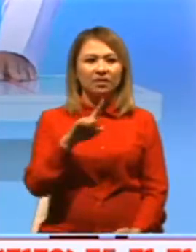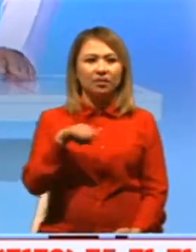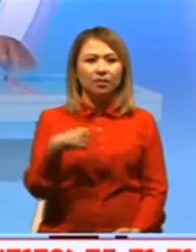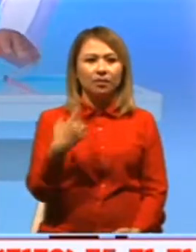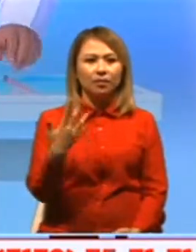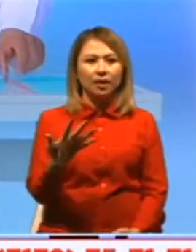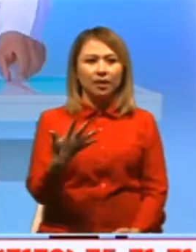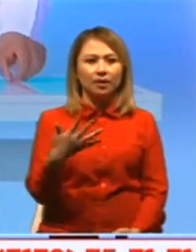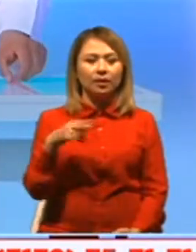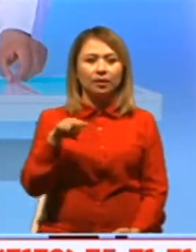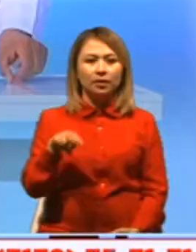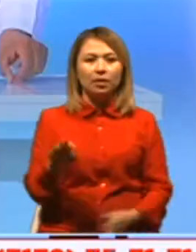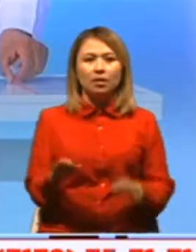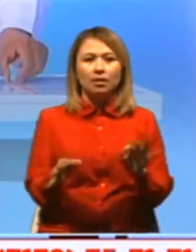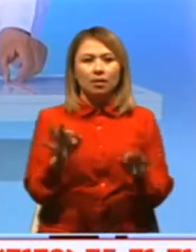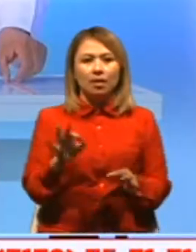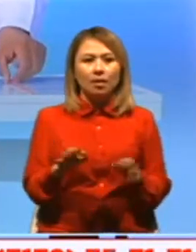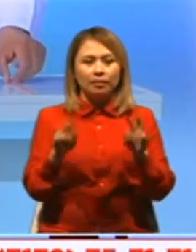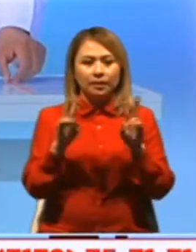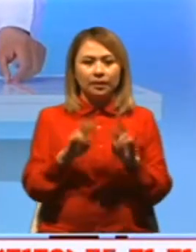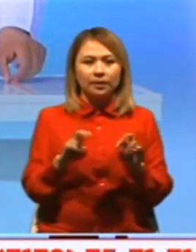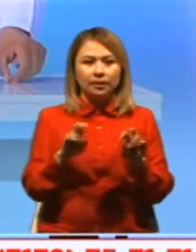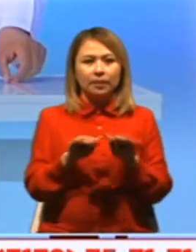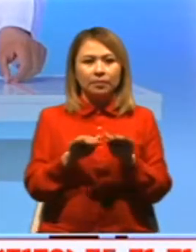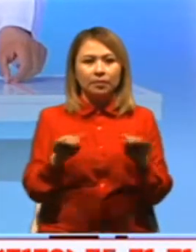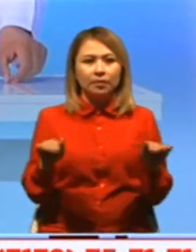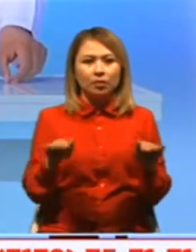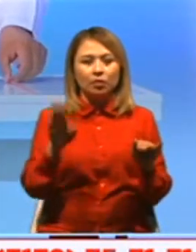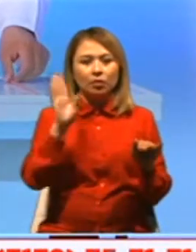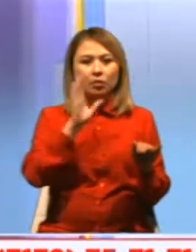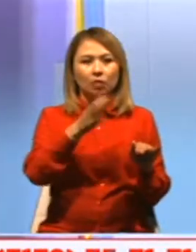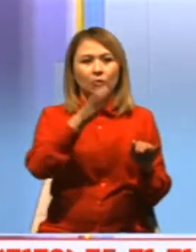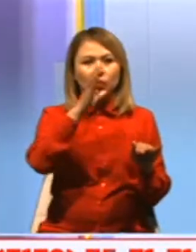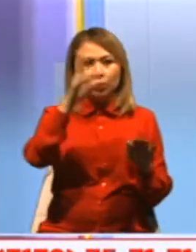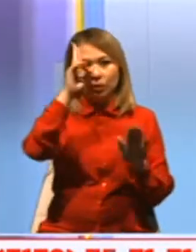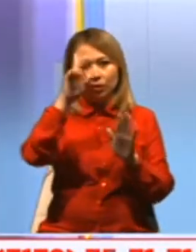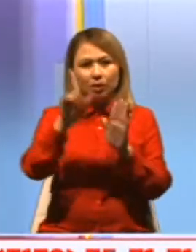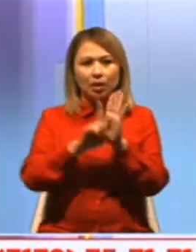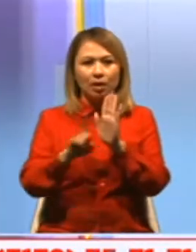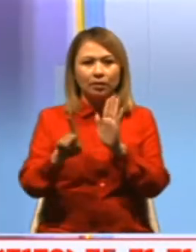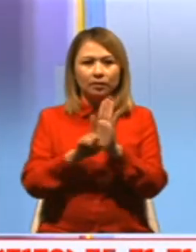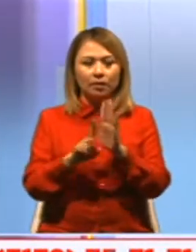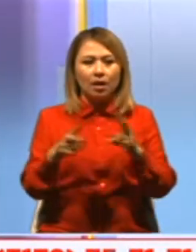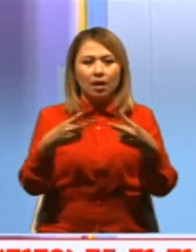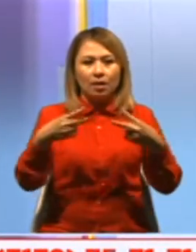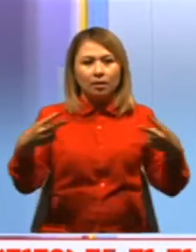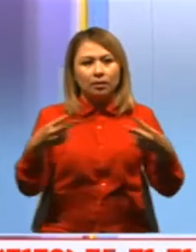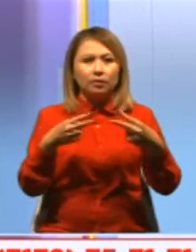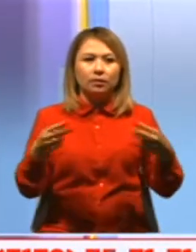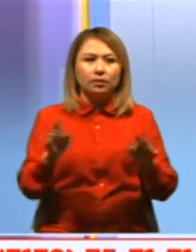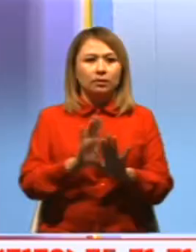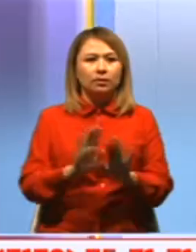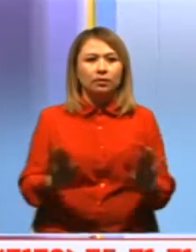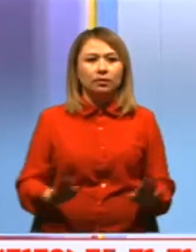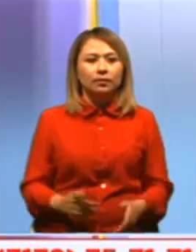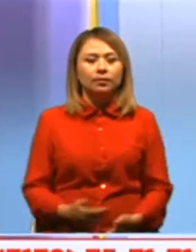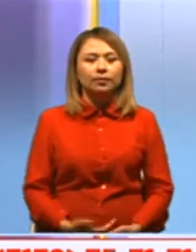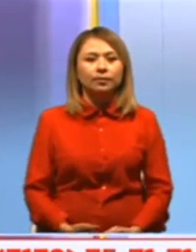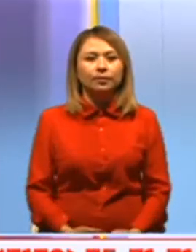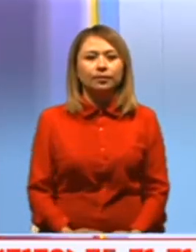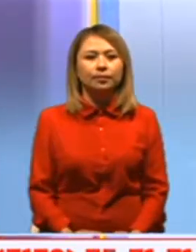жарымын. Негізі контроль жасау керек қой, гидробаланс. Ішкен су мен шыққан су тең ба, соны байқау керек ол басқа да ауруларын. Бұл